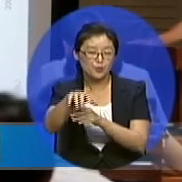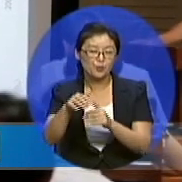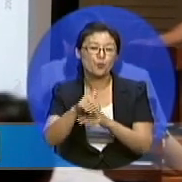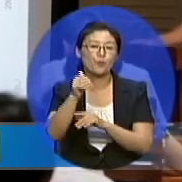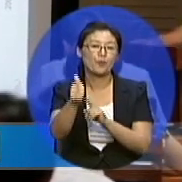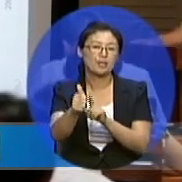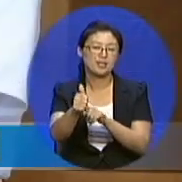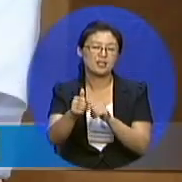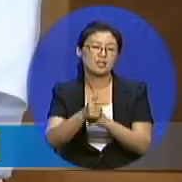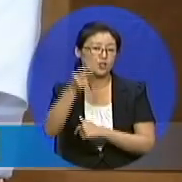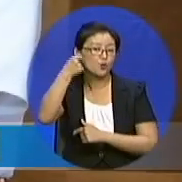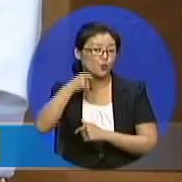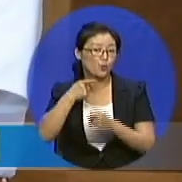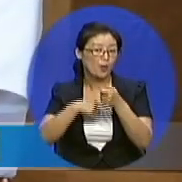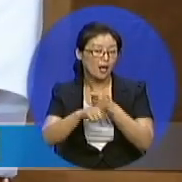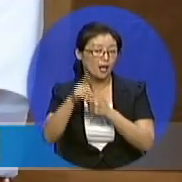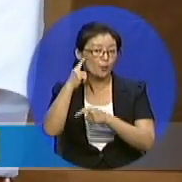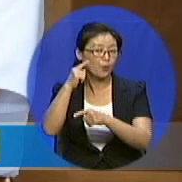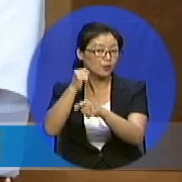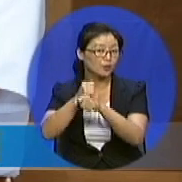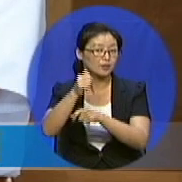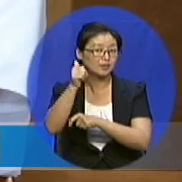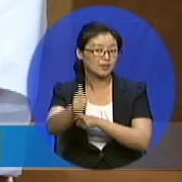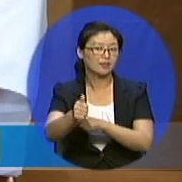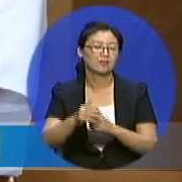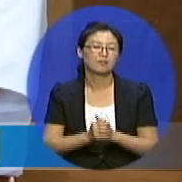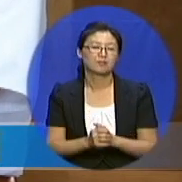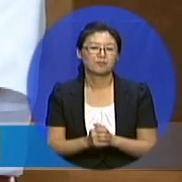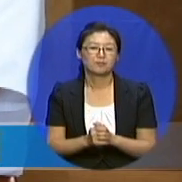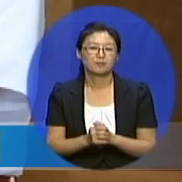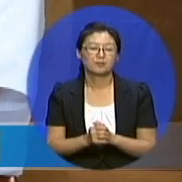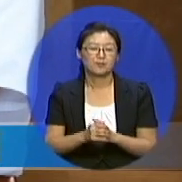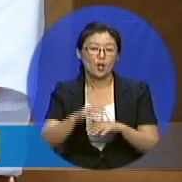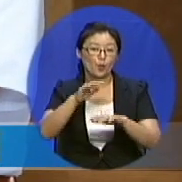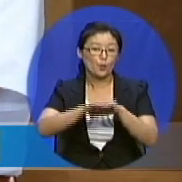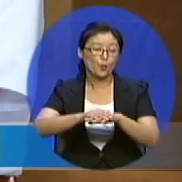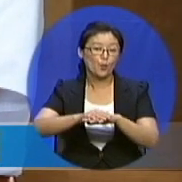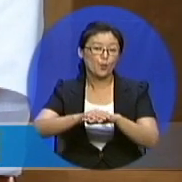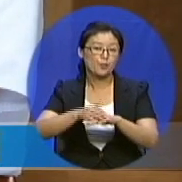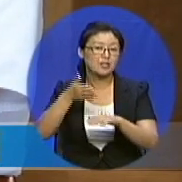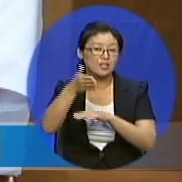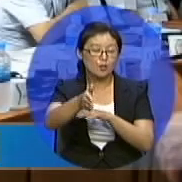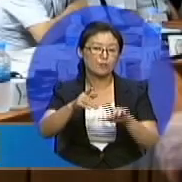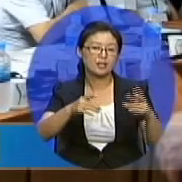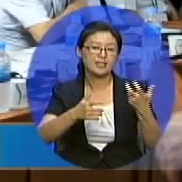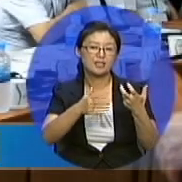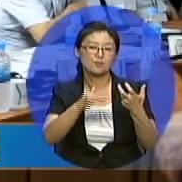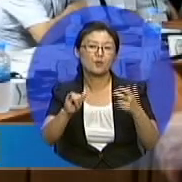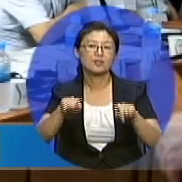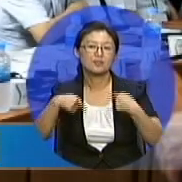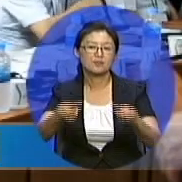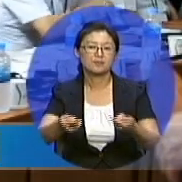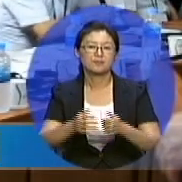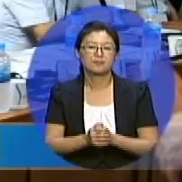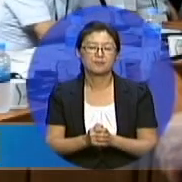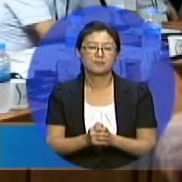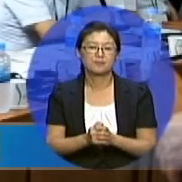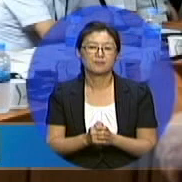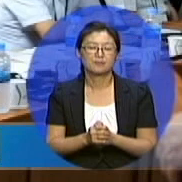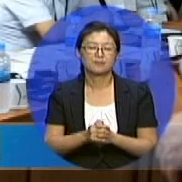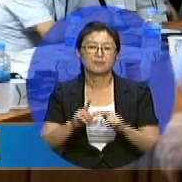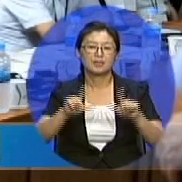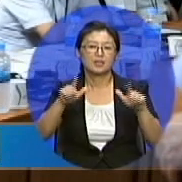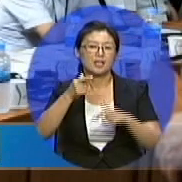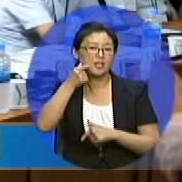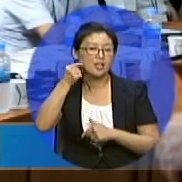회장, 중국과학원 지리과학연구소 허루 박사 등 농업유산 전문가 70여 명이 참석해 진행됐습니다. 이날